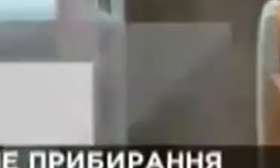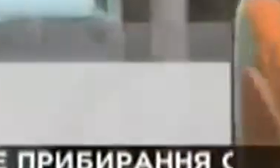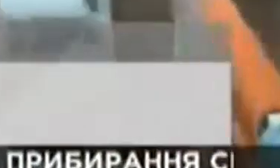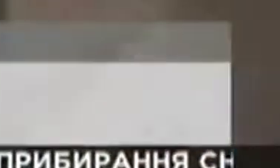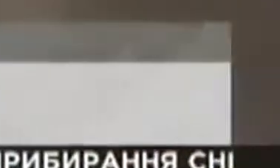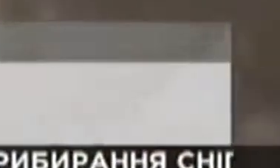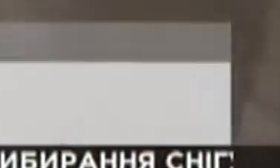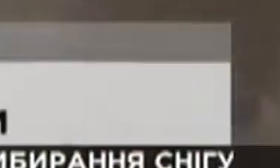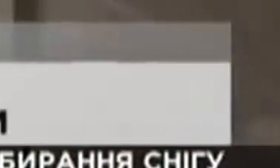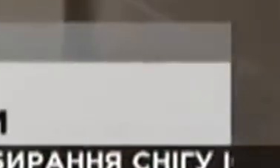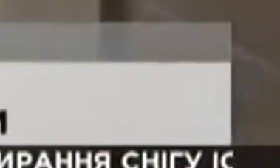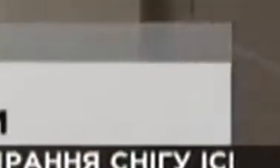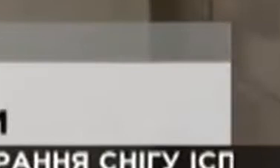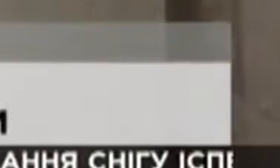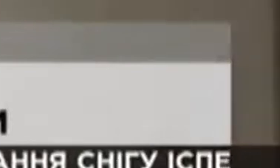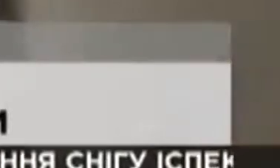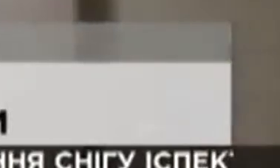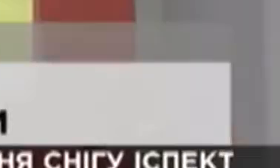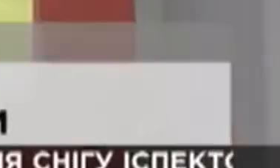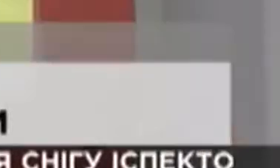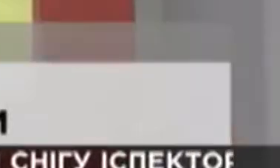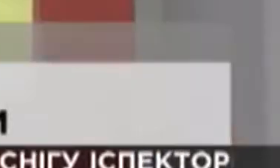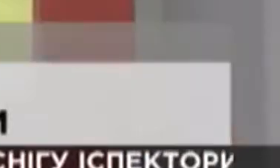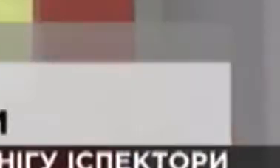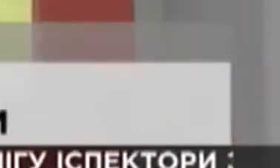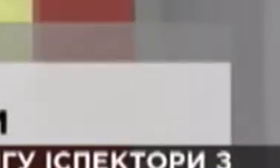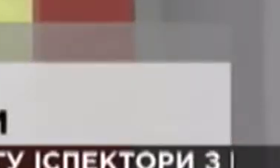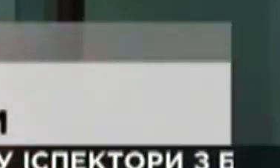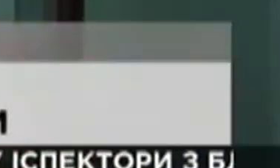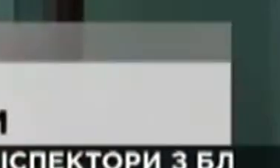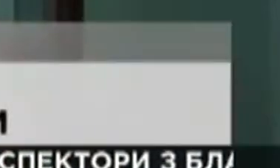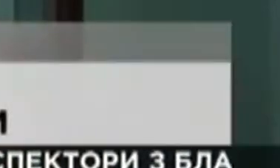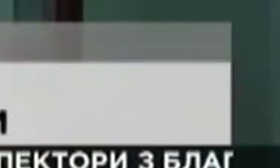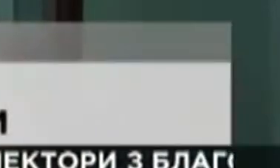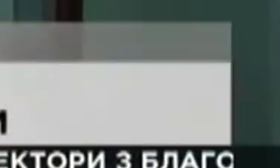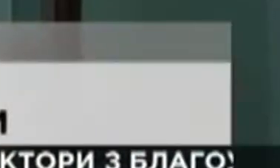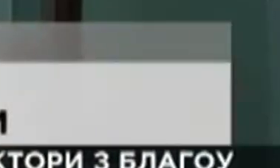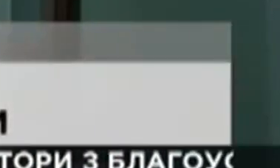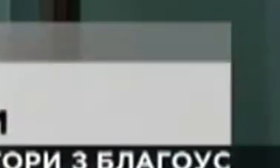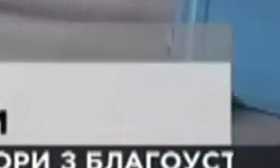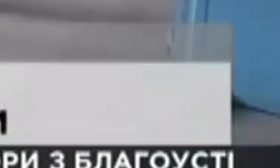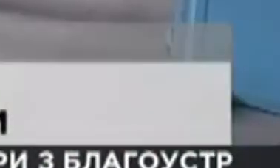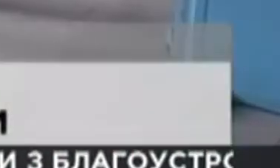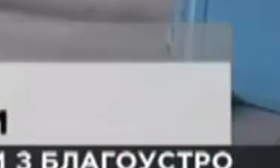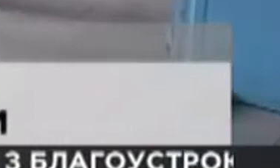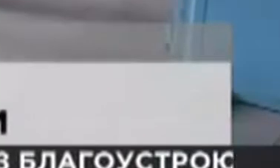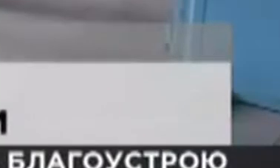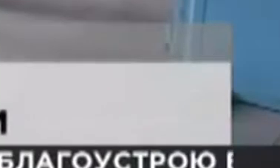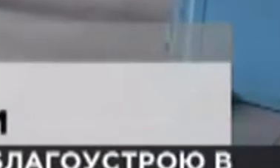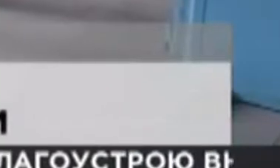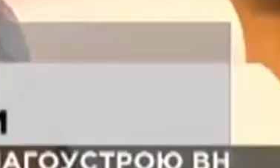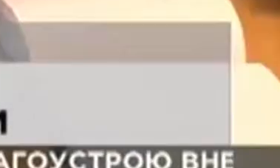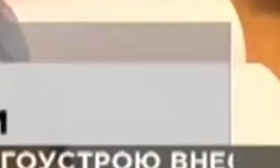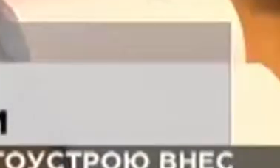Україна в п'ятірці європейських країн з найбільшим показником заражень коронавірусом, а західні області можуть стати новими